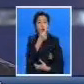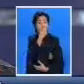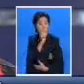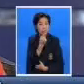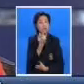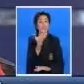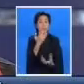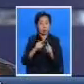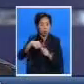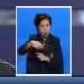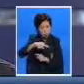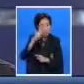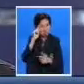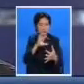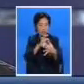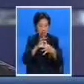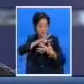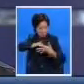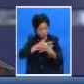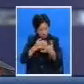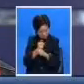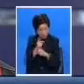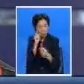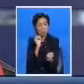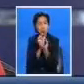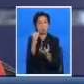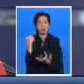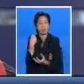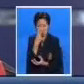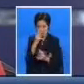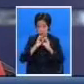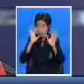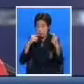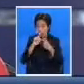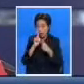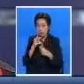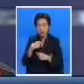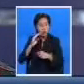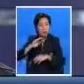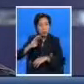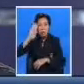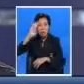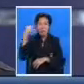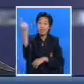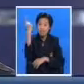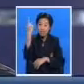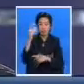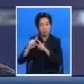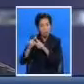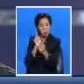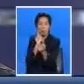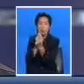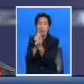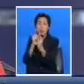มันก็ทำให้แผนงานของเราเนี่ยมันกระทบผมเห็นชัดเจนเลยนะครับเนี่ยคุยกับผู้ประกอบการด้านการท่องเที่ยวผมก็จะคุยอยู่เป็นประจำ